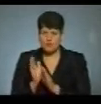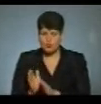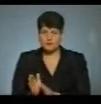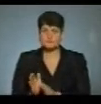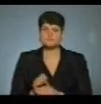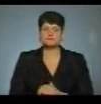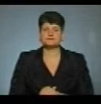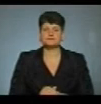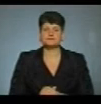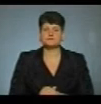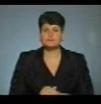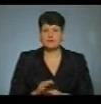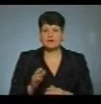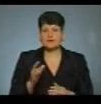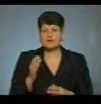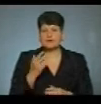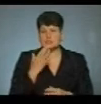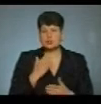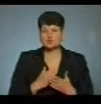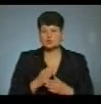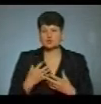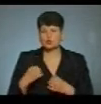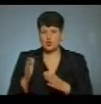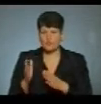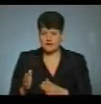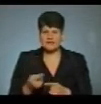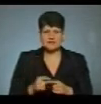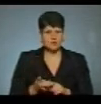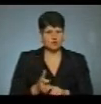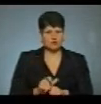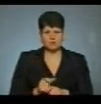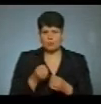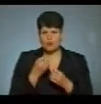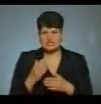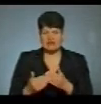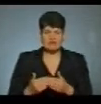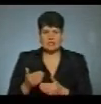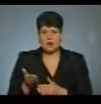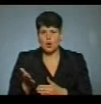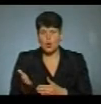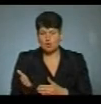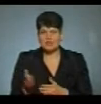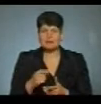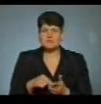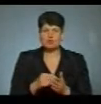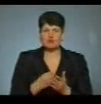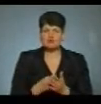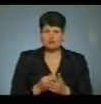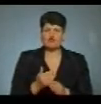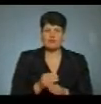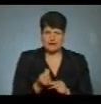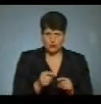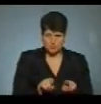НСЗУ, Національної служби здоров'я. Тому це дуже такий позитивний крок, і десь і міського бюджету виділені